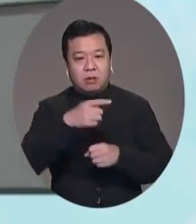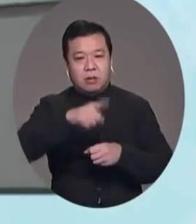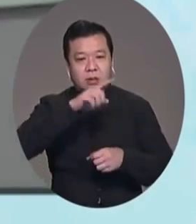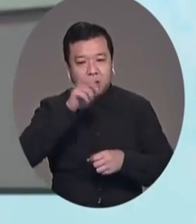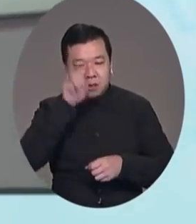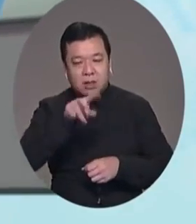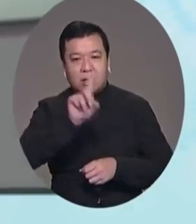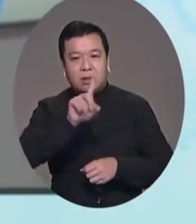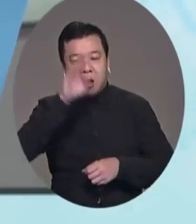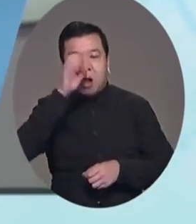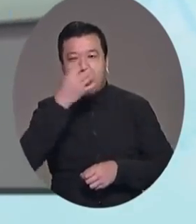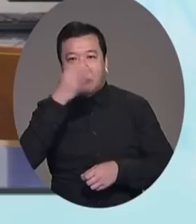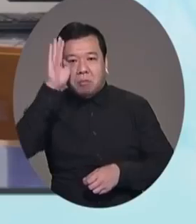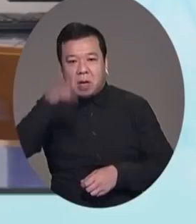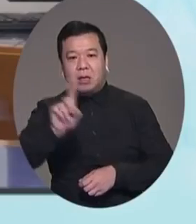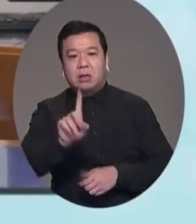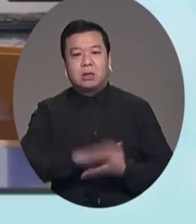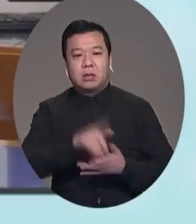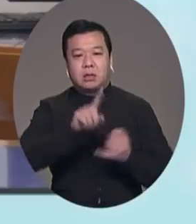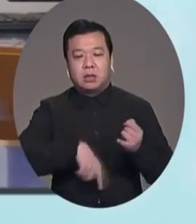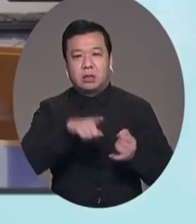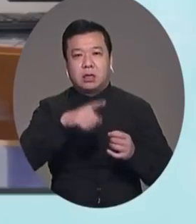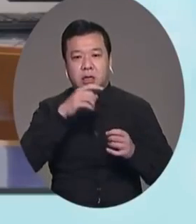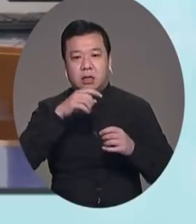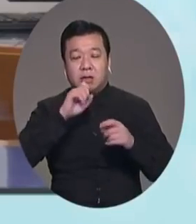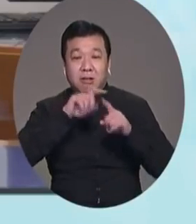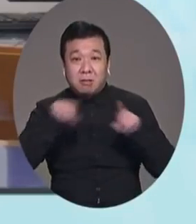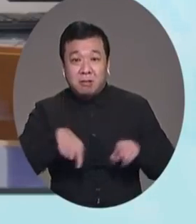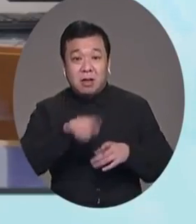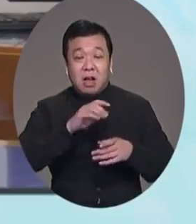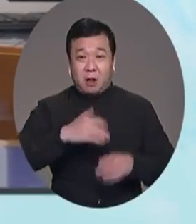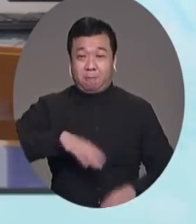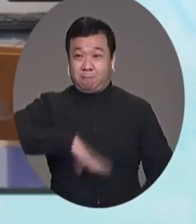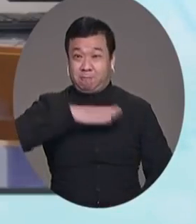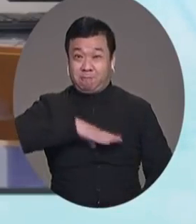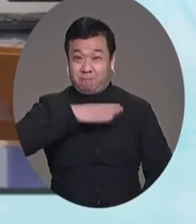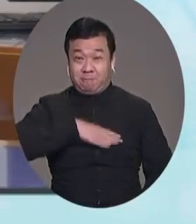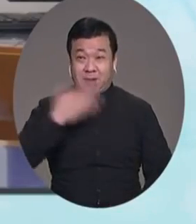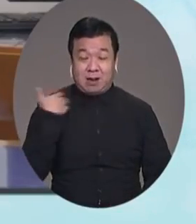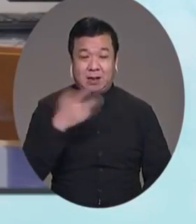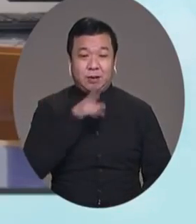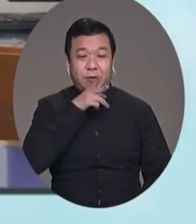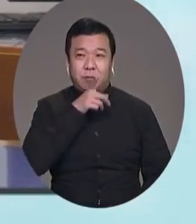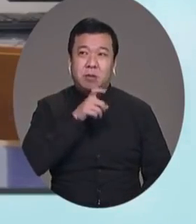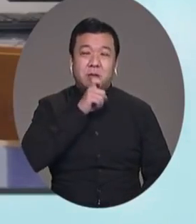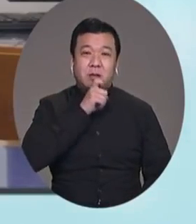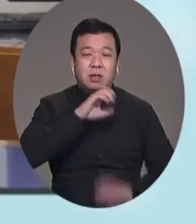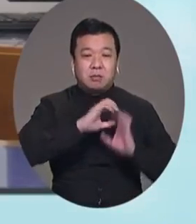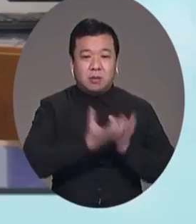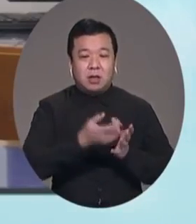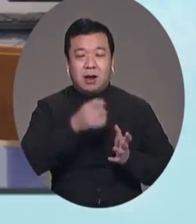樣看香港的未來。 呢份政報告唔會話有一個滿足，即係以前真係噶啦，啲政黨嚟就